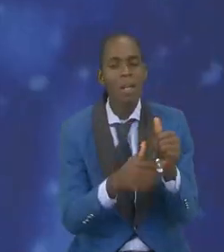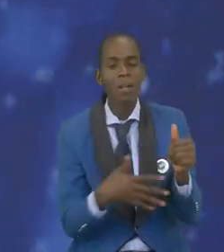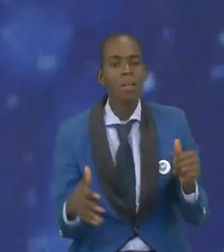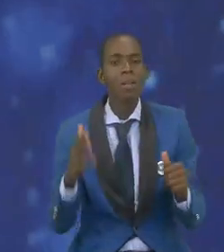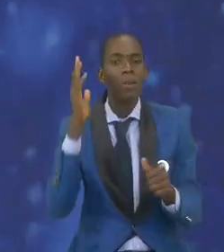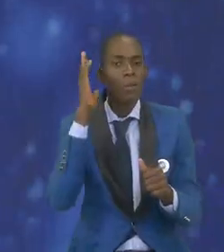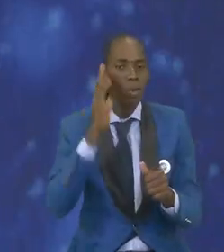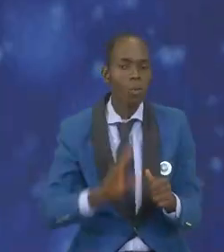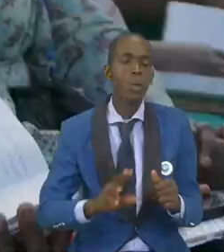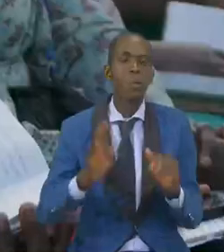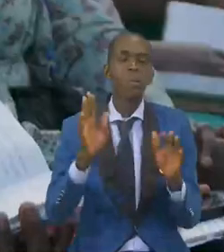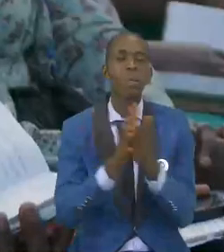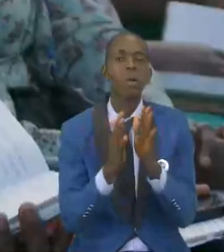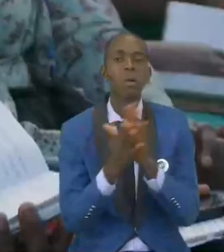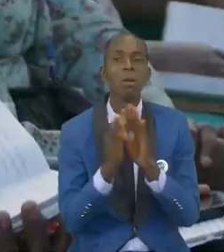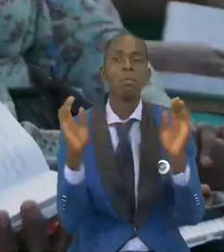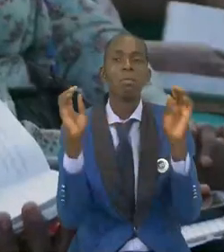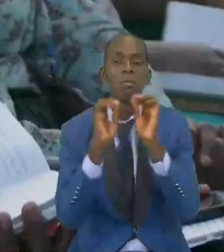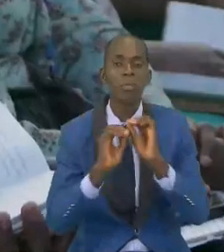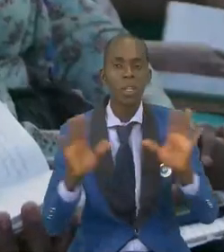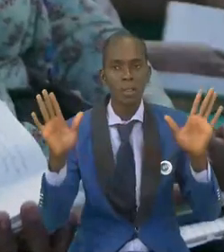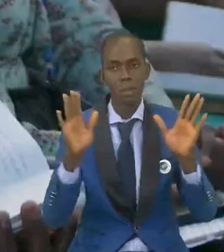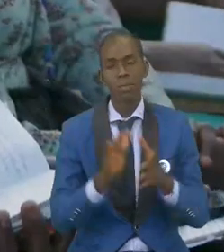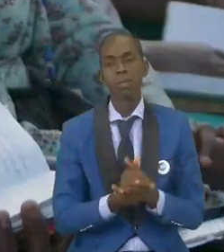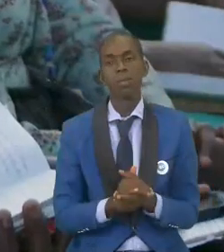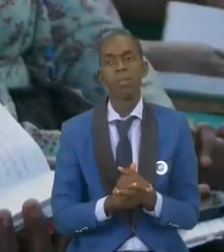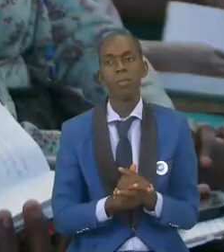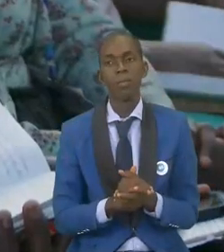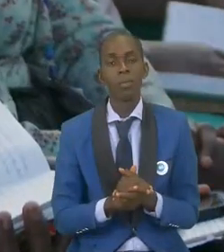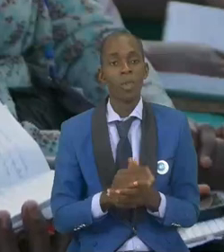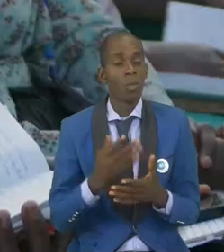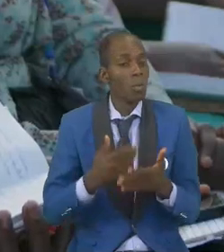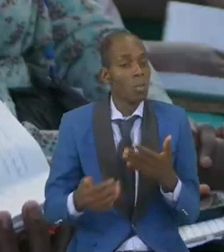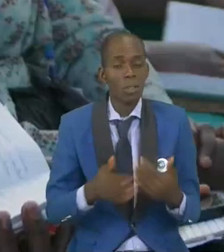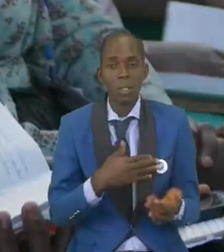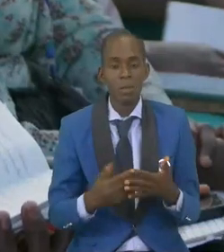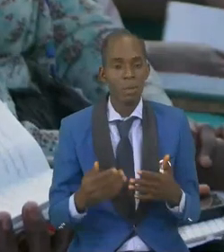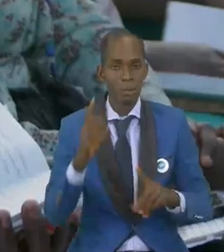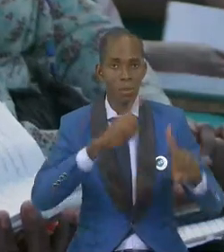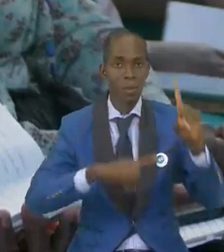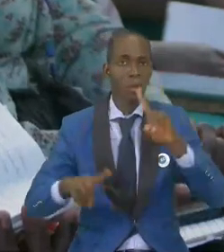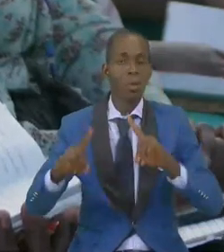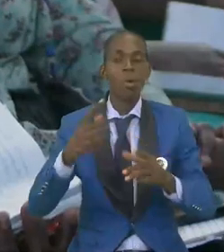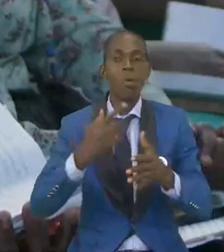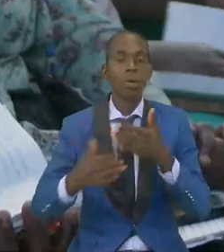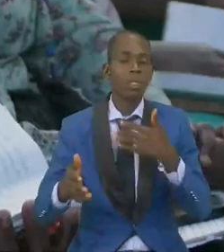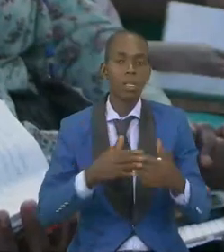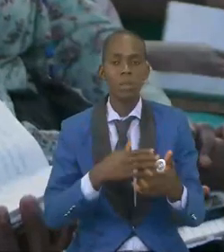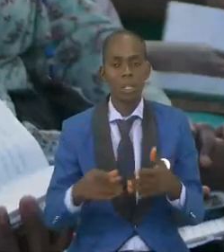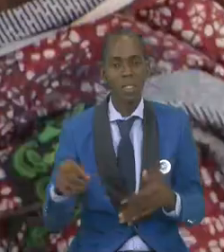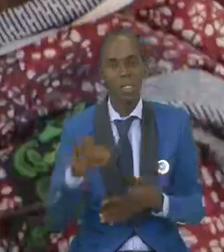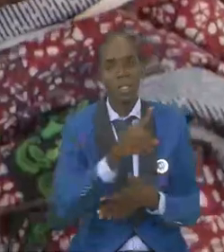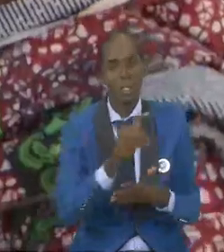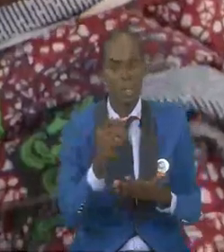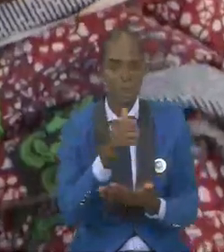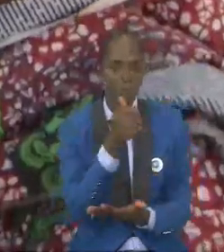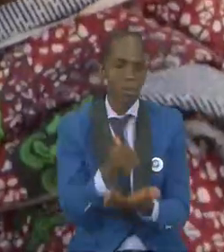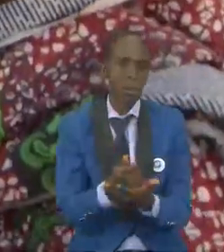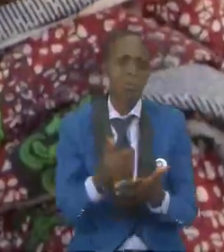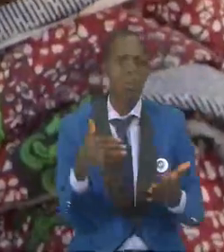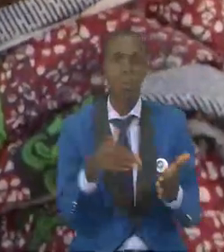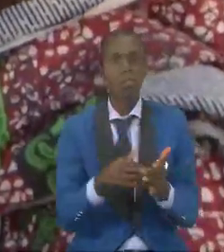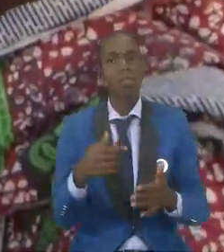dans une fausse semble là-bas tout sera annulé tout ce qui